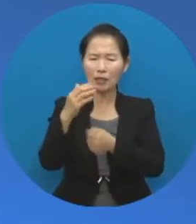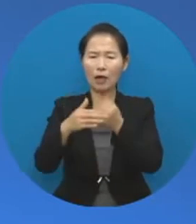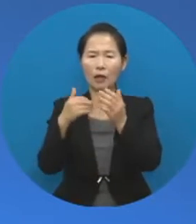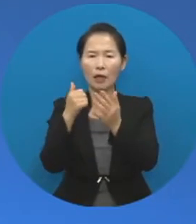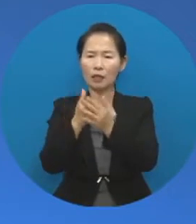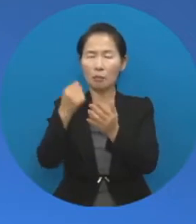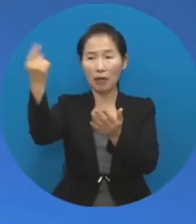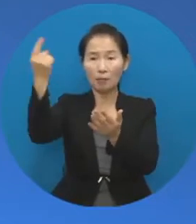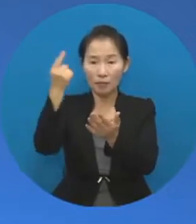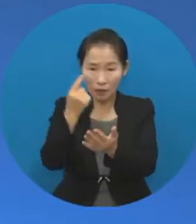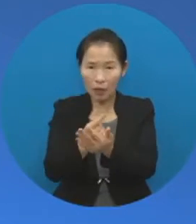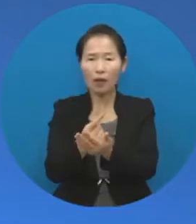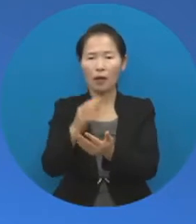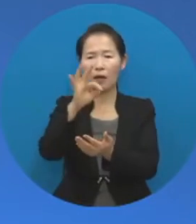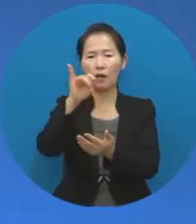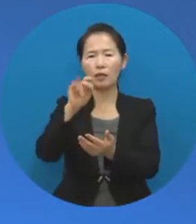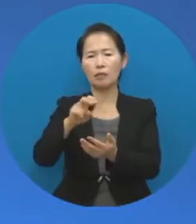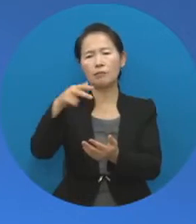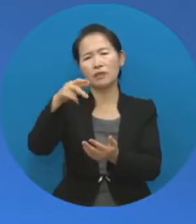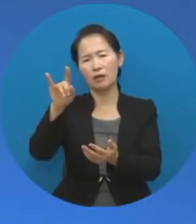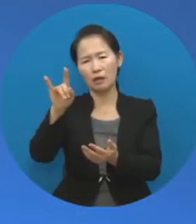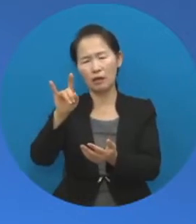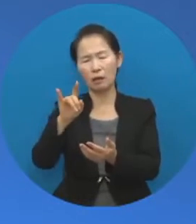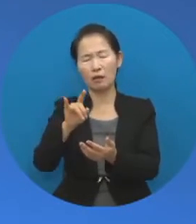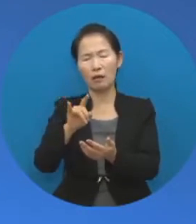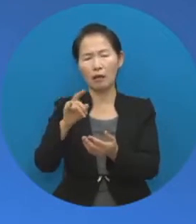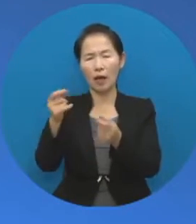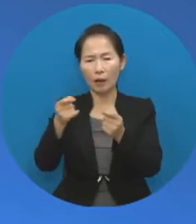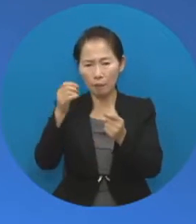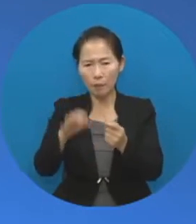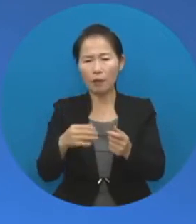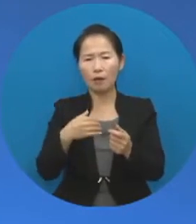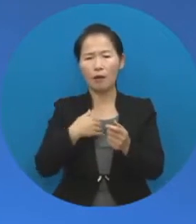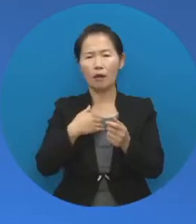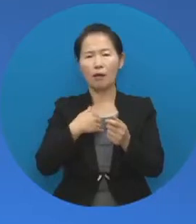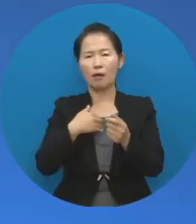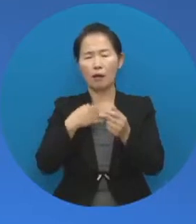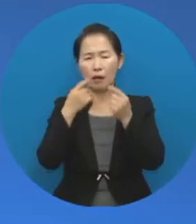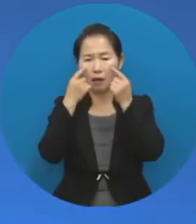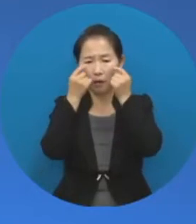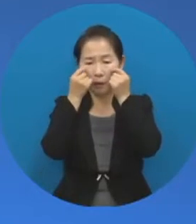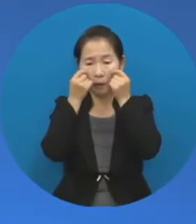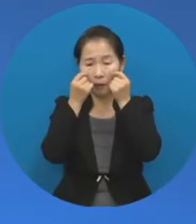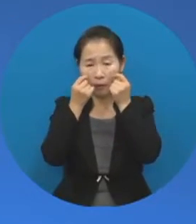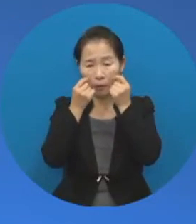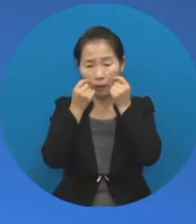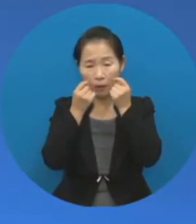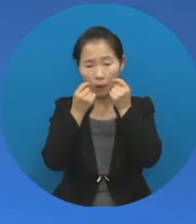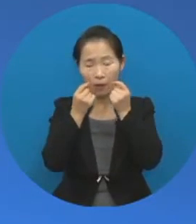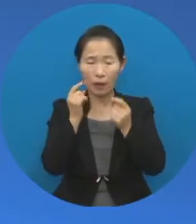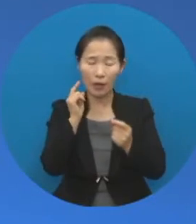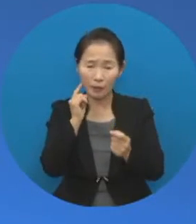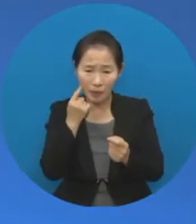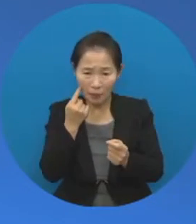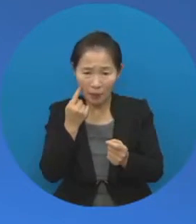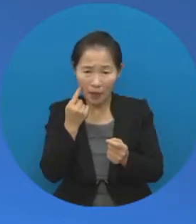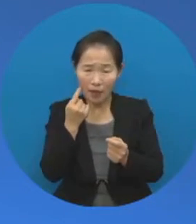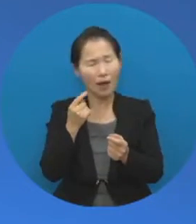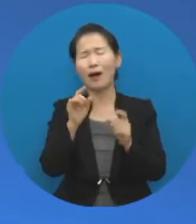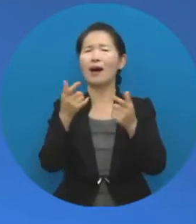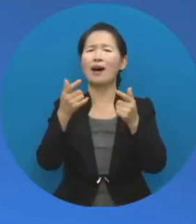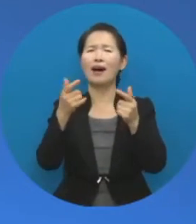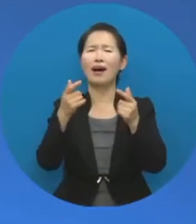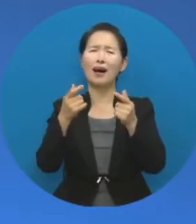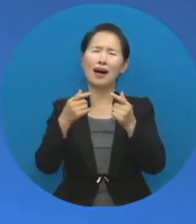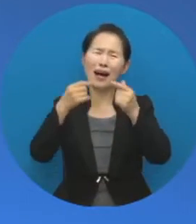쓰러졌는데 갑자기 눈물이 나기 시작했는데 그냥 우아하게 몇 방울 흘리는 게 아니라 막 대성통곡을 하면서